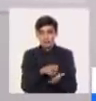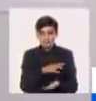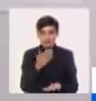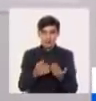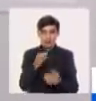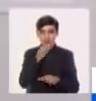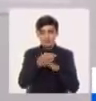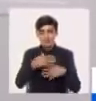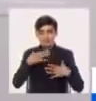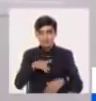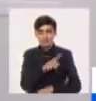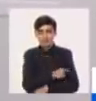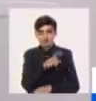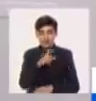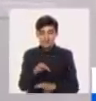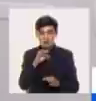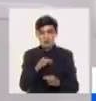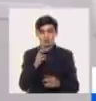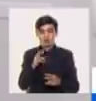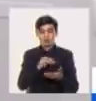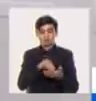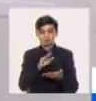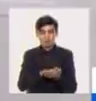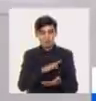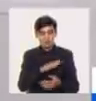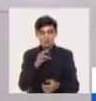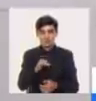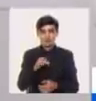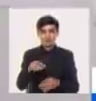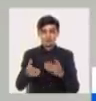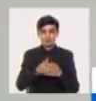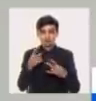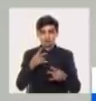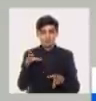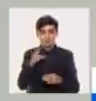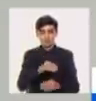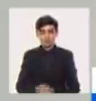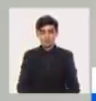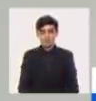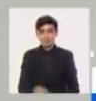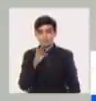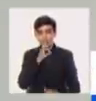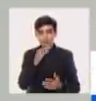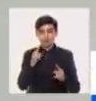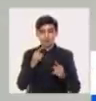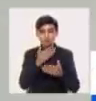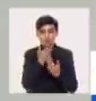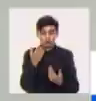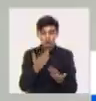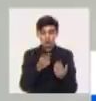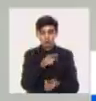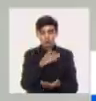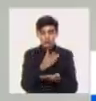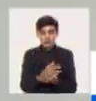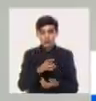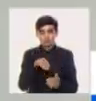отырған дәрігер де сол дәріні тағайындағандар да жауапқа тартылсын, дейді депутат. Почему нет этих лекарств, если они есть? Егер ол